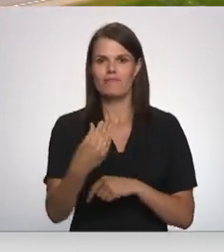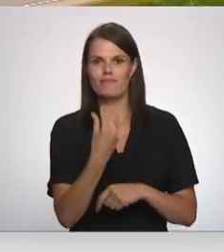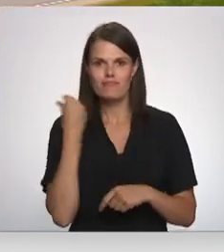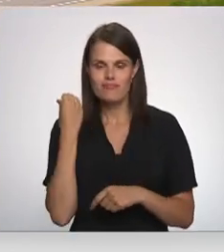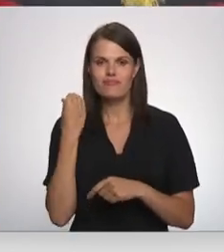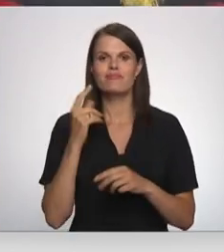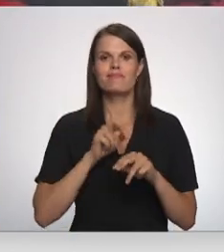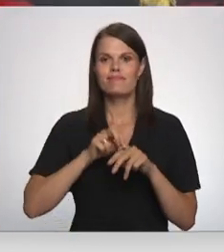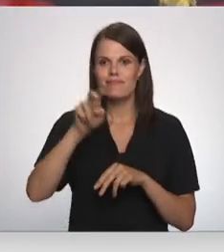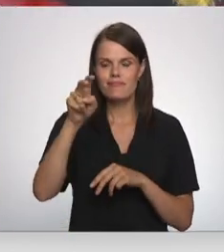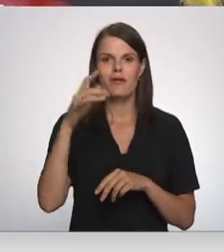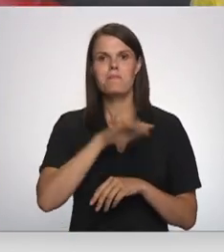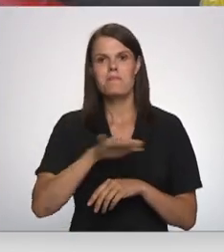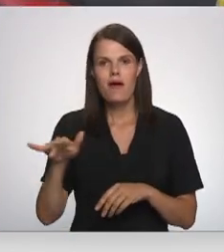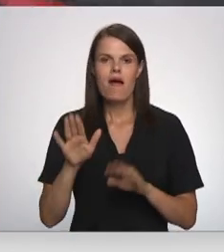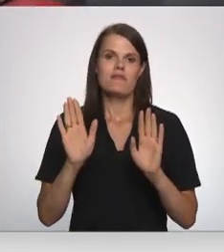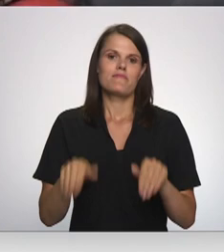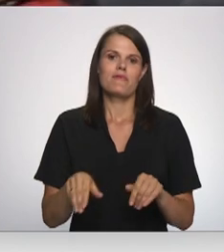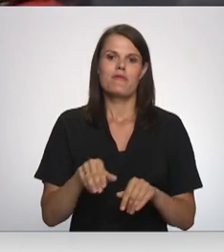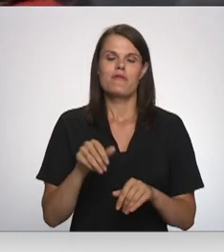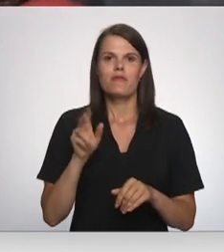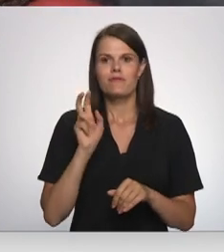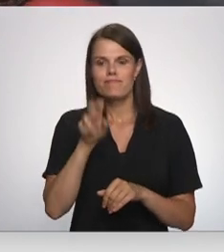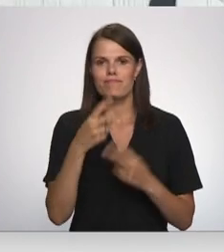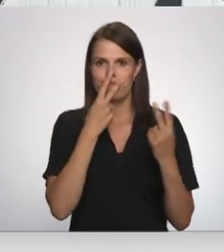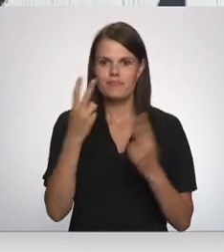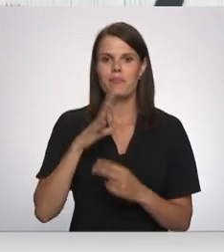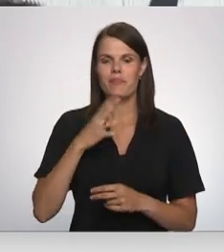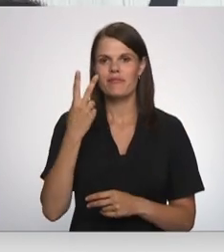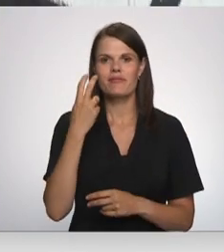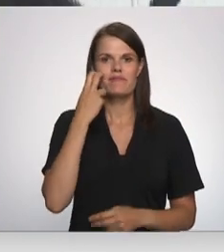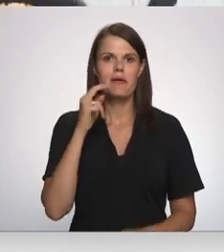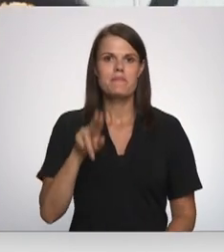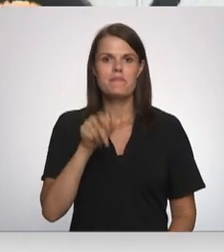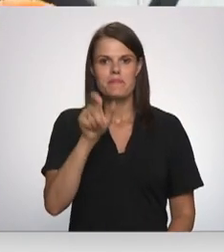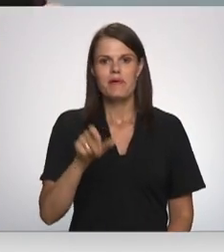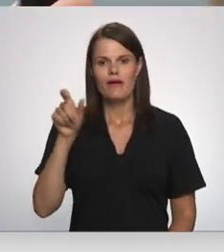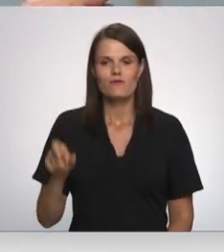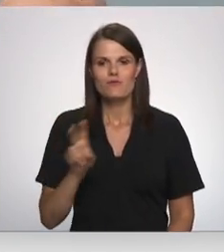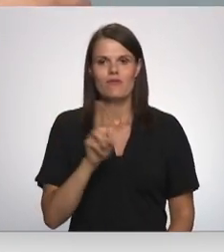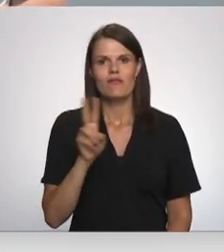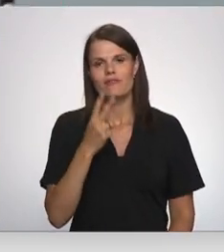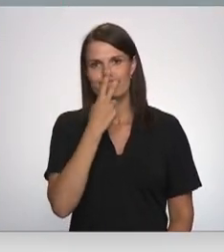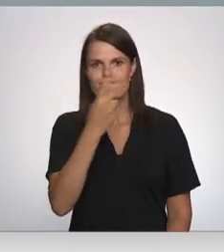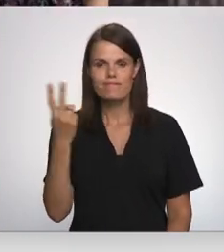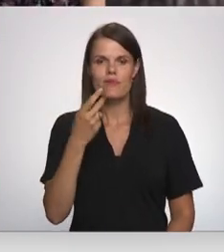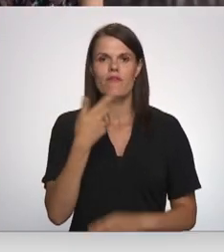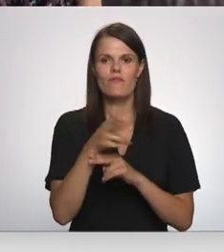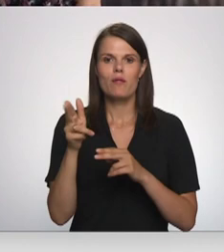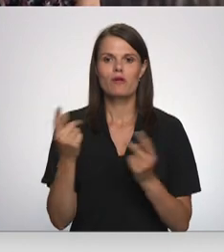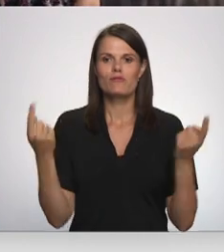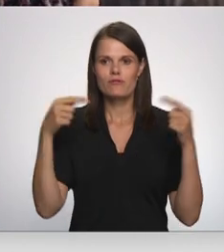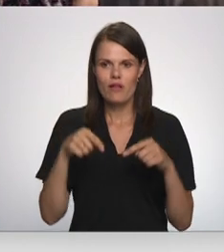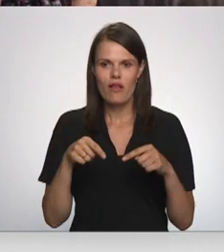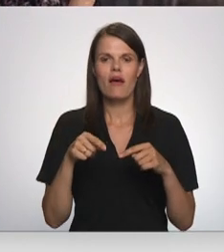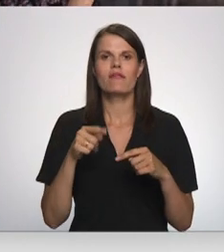iebrauc, uznāk. Gan ar bērniem, gan vieni no pirmiem apmeklētājiem bija divi pensionāri, kur piestāja. Filmēšanas laikā RTV pie